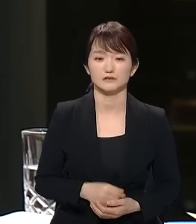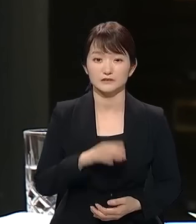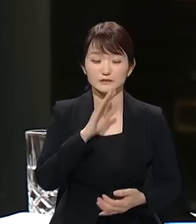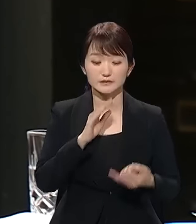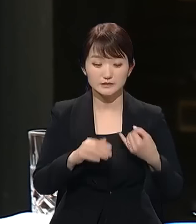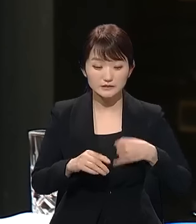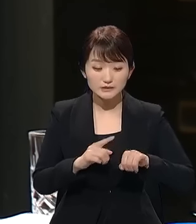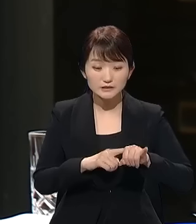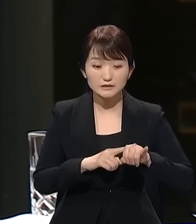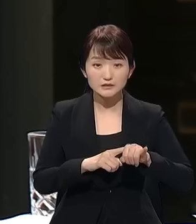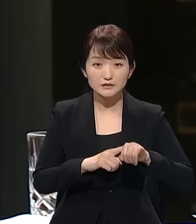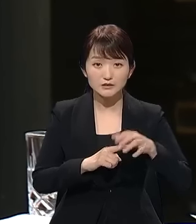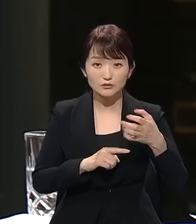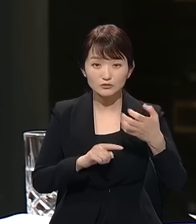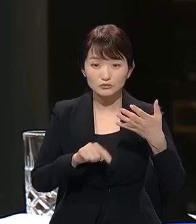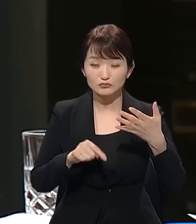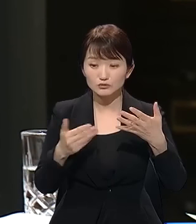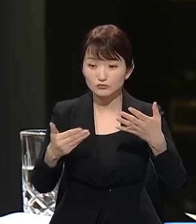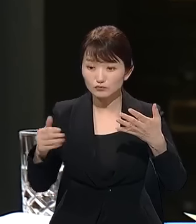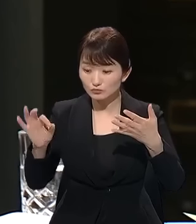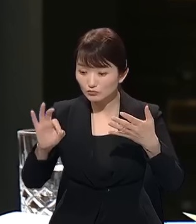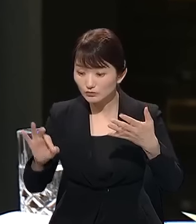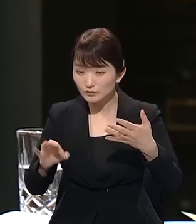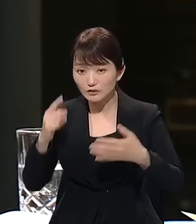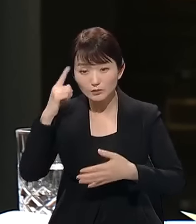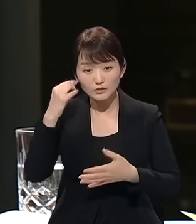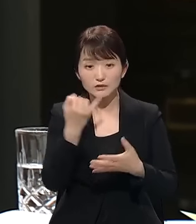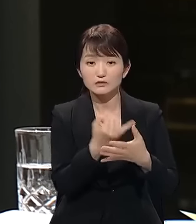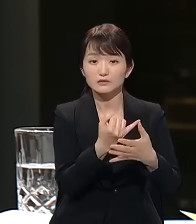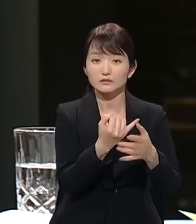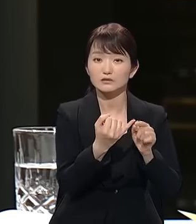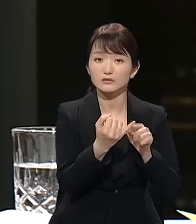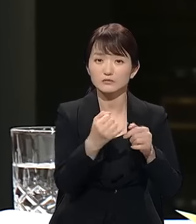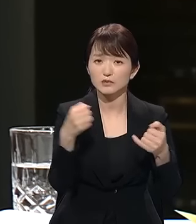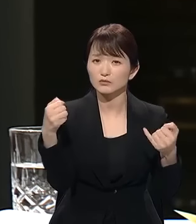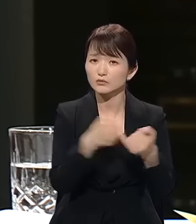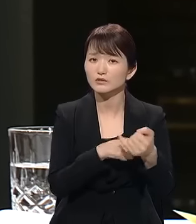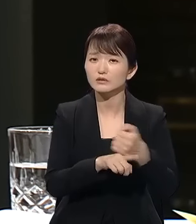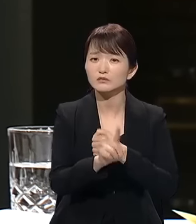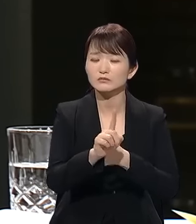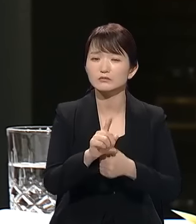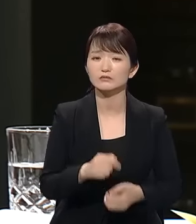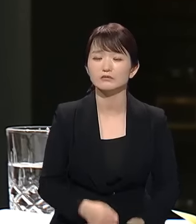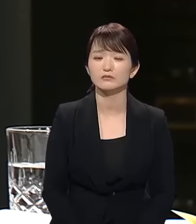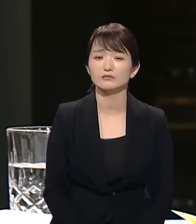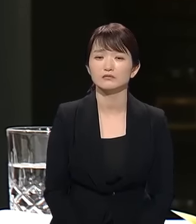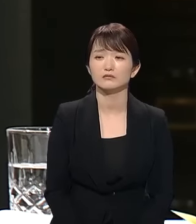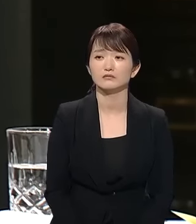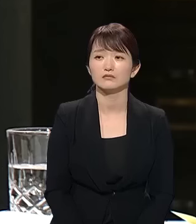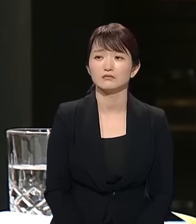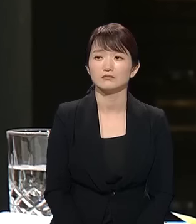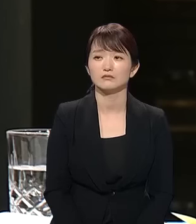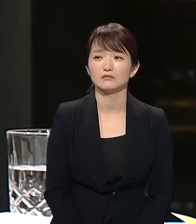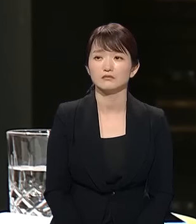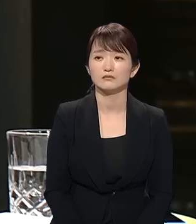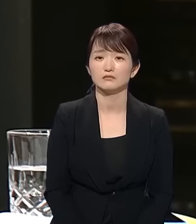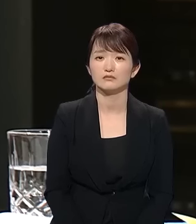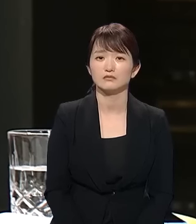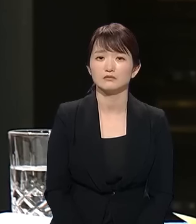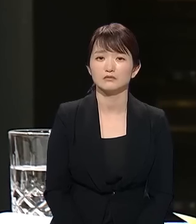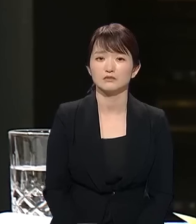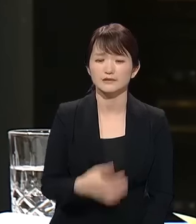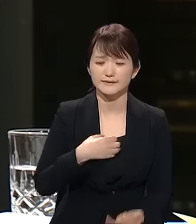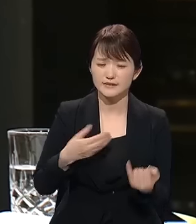99.9% 친딸입니다. 왜 유독 첫째 딸한테만 어? 이건 그냥 뭐 못 살게 구는 게 아니라